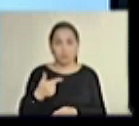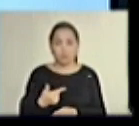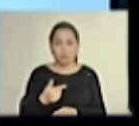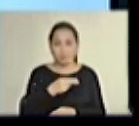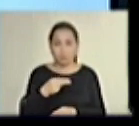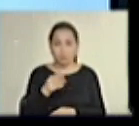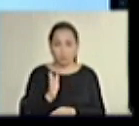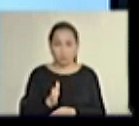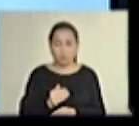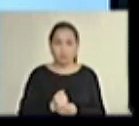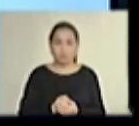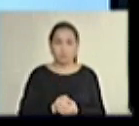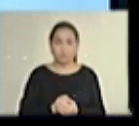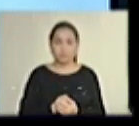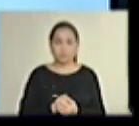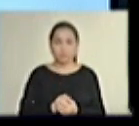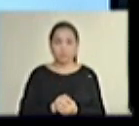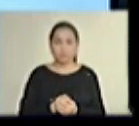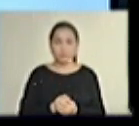bo'ladi.